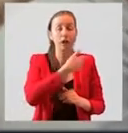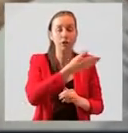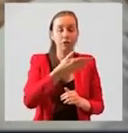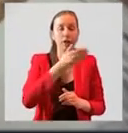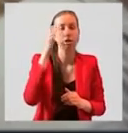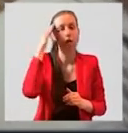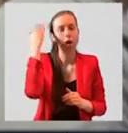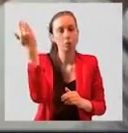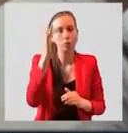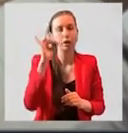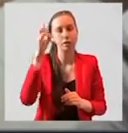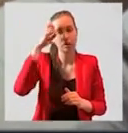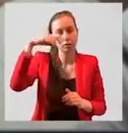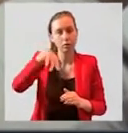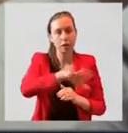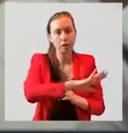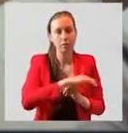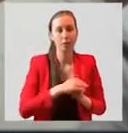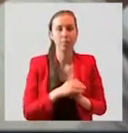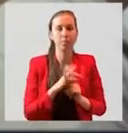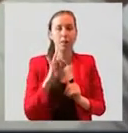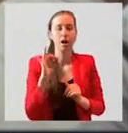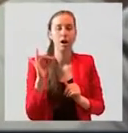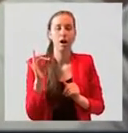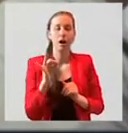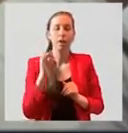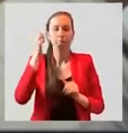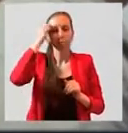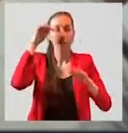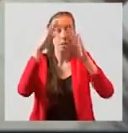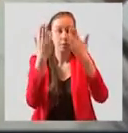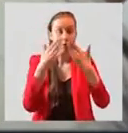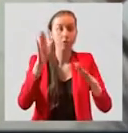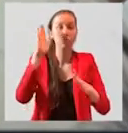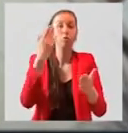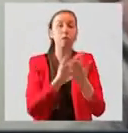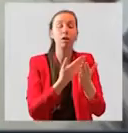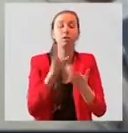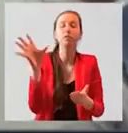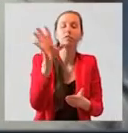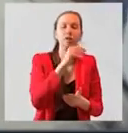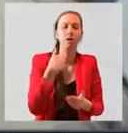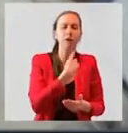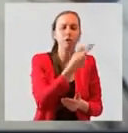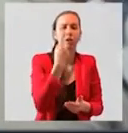русского народа, нашего государства. Ибо в памятнике будет